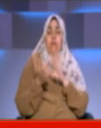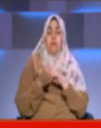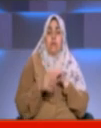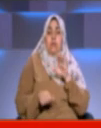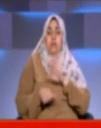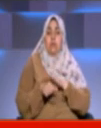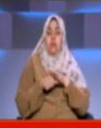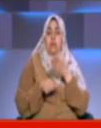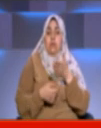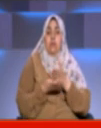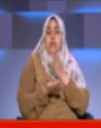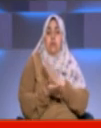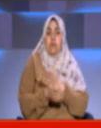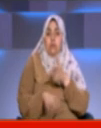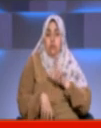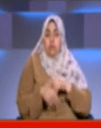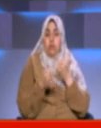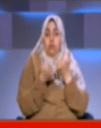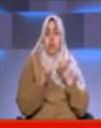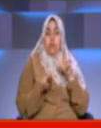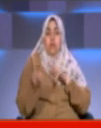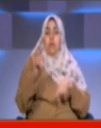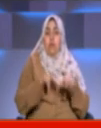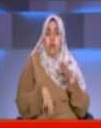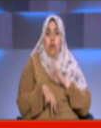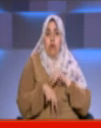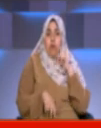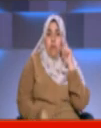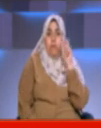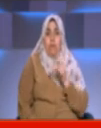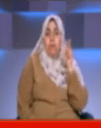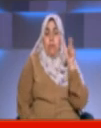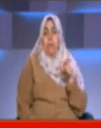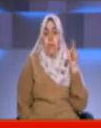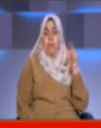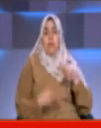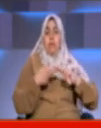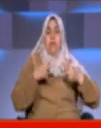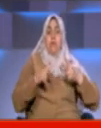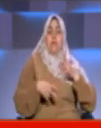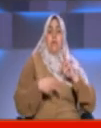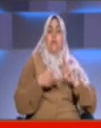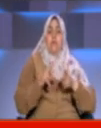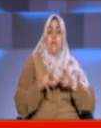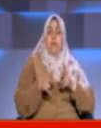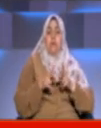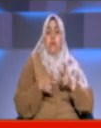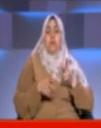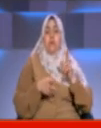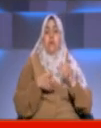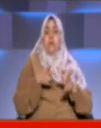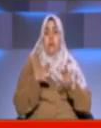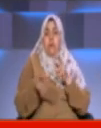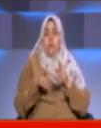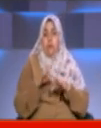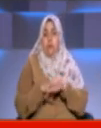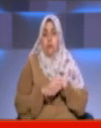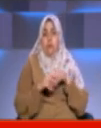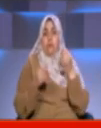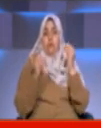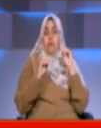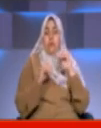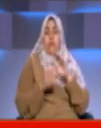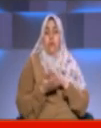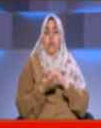أنكم رجعتوا تاني تدوروا على عملاء يقوموا بفبركة فيديوهات وتشكلوا خلايا بتفكرنا